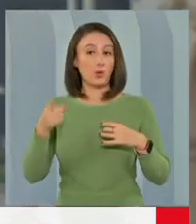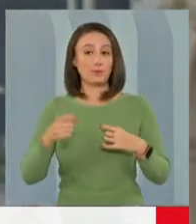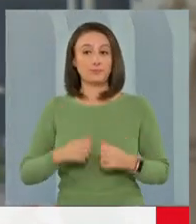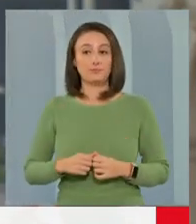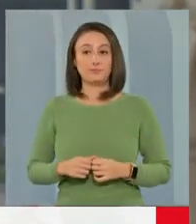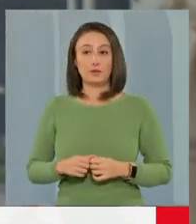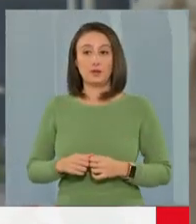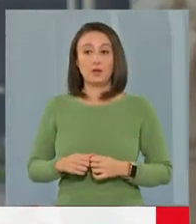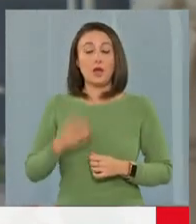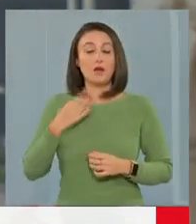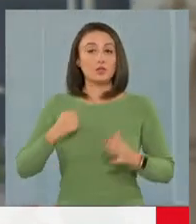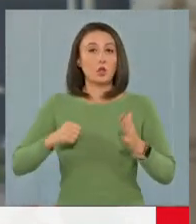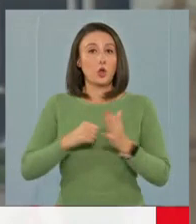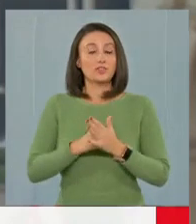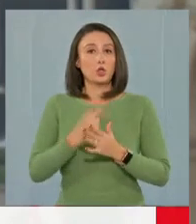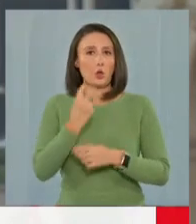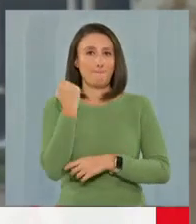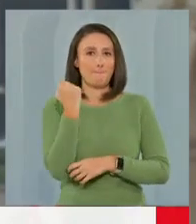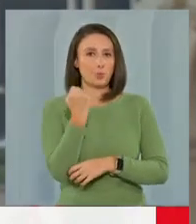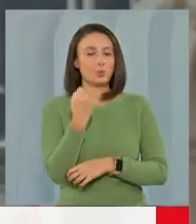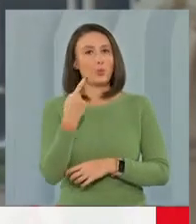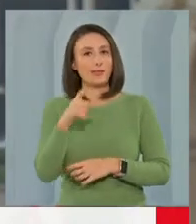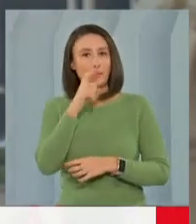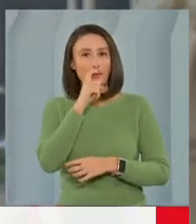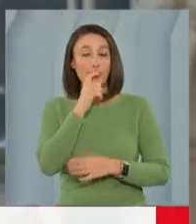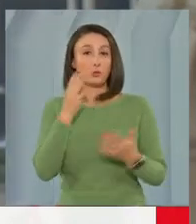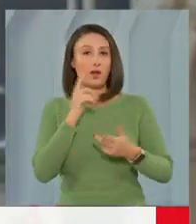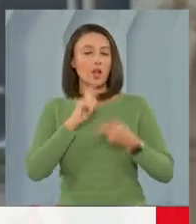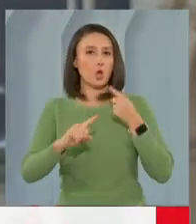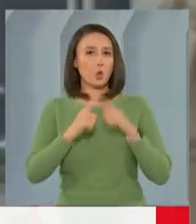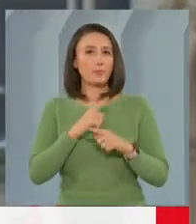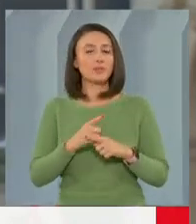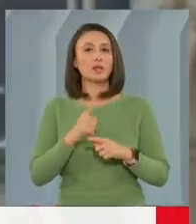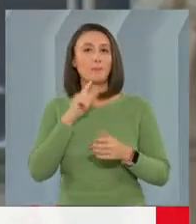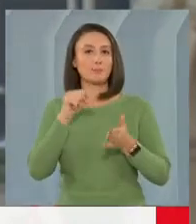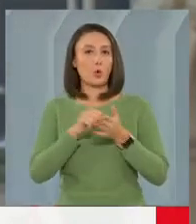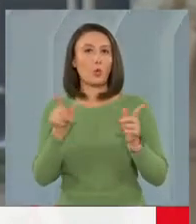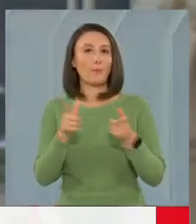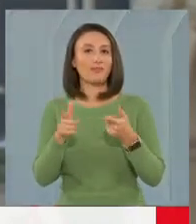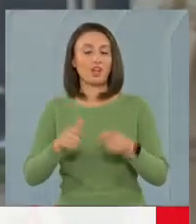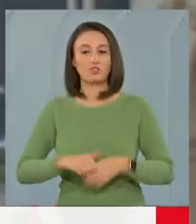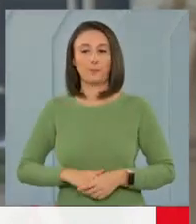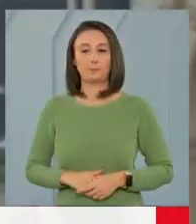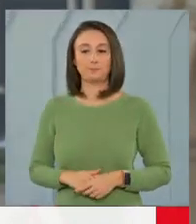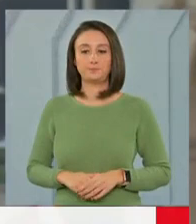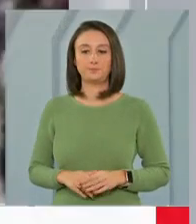țârlaș a fost doborât din doi pumni la pământ de un alt bărbat cu care s a luat la bătaie în mijlocul petrecerii